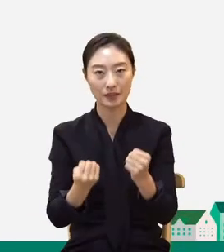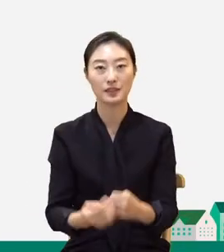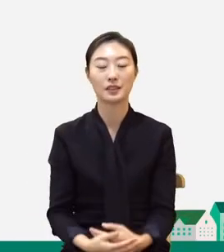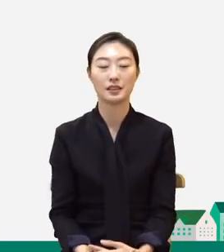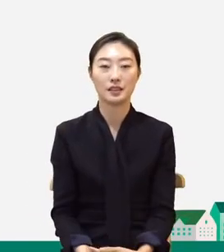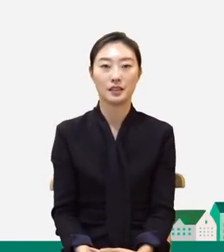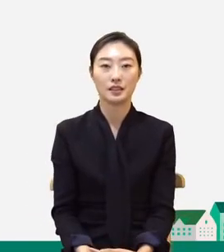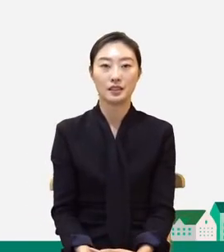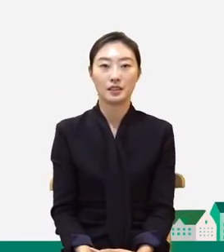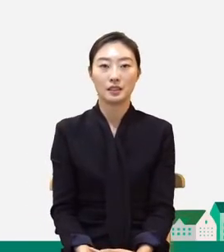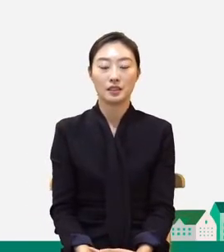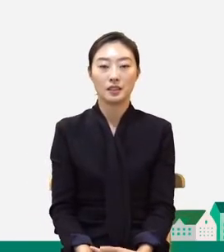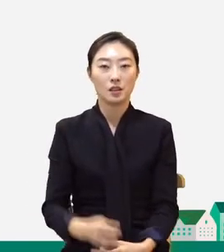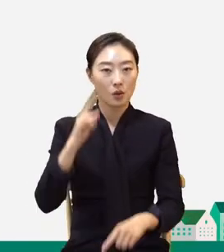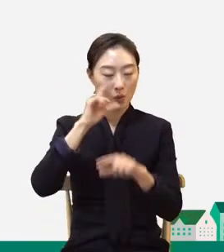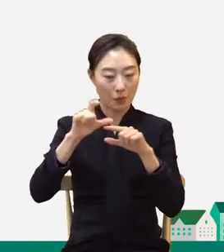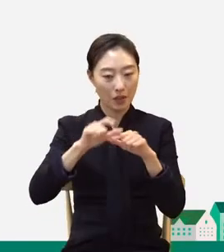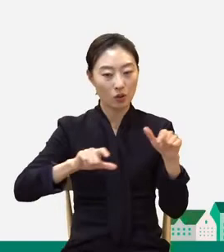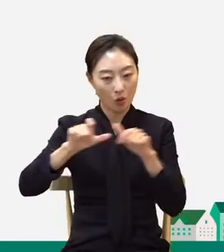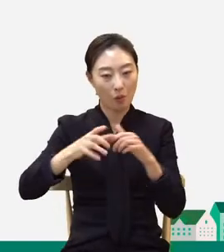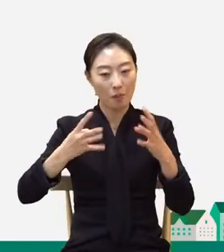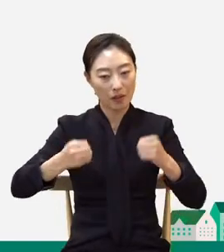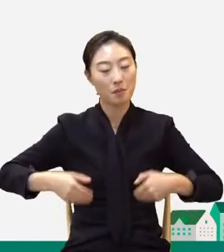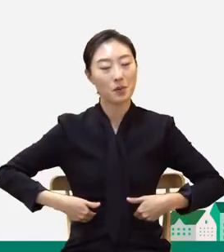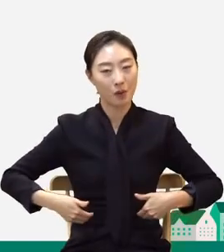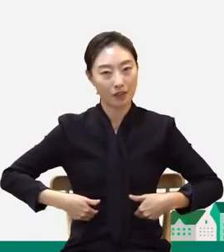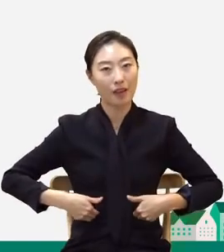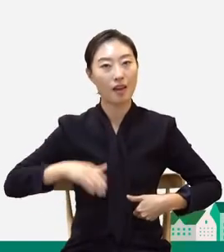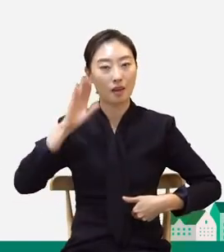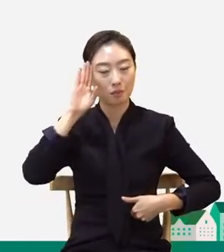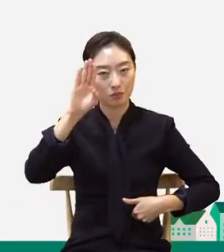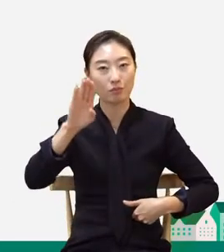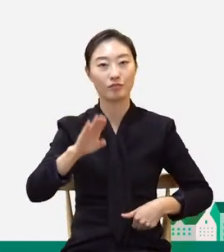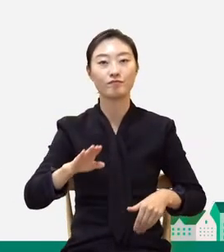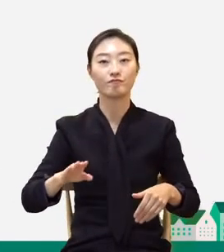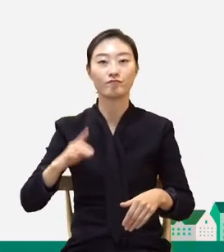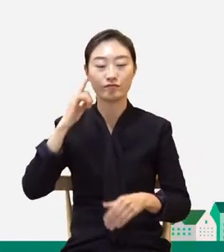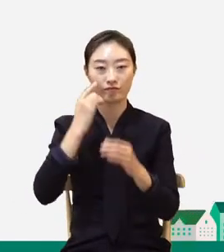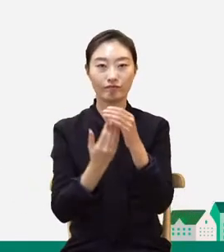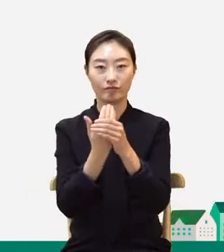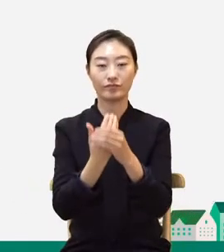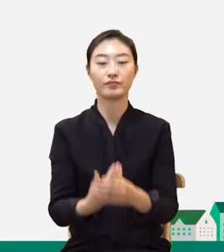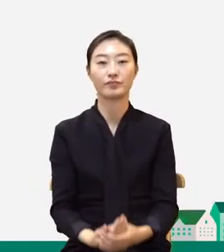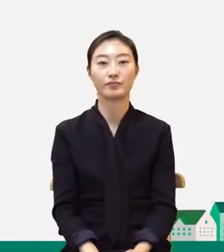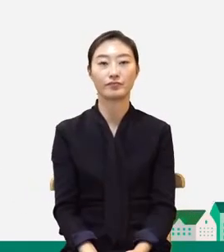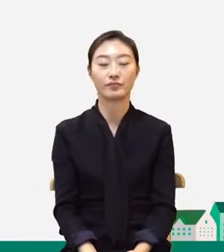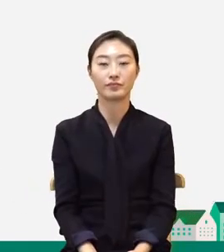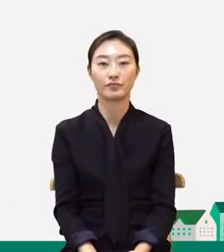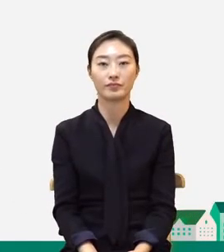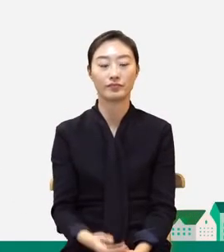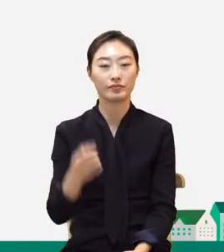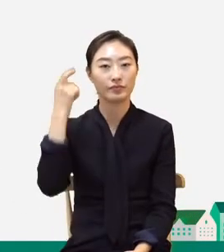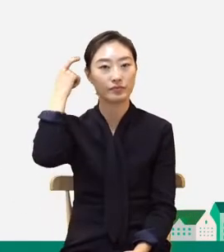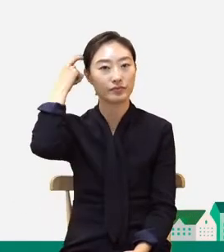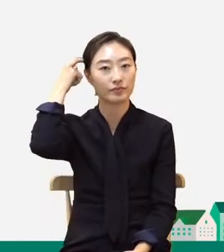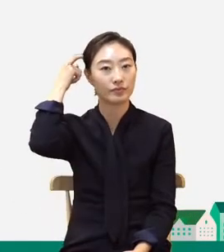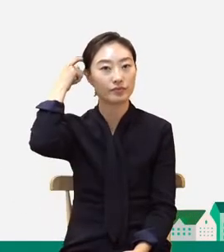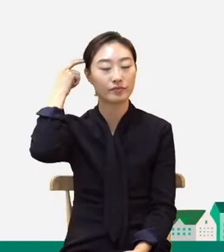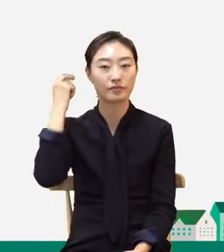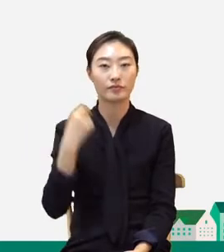또 고민들도 많이 필요하다라고 생각이 되었습니다. 그리고